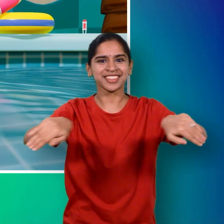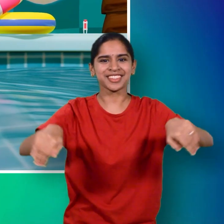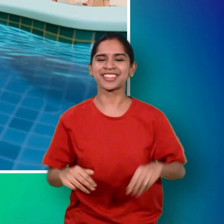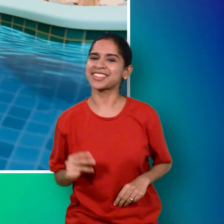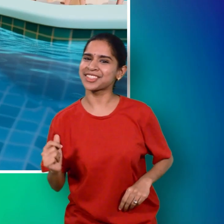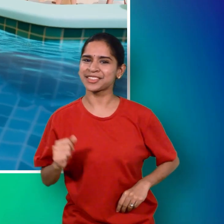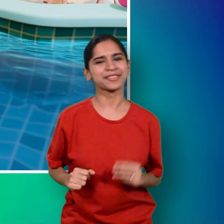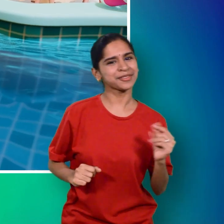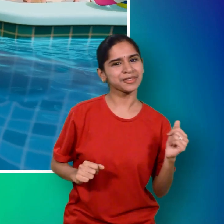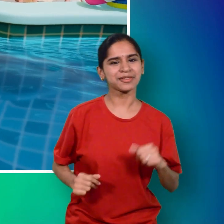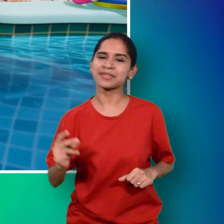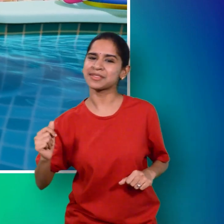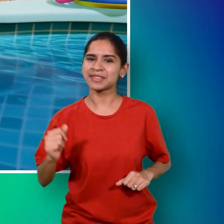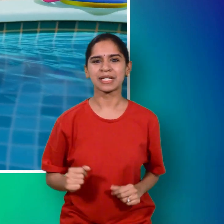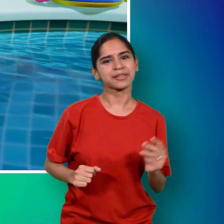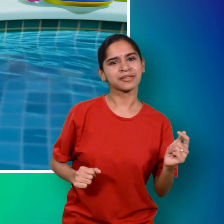जाएगा।